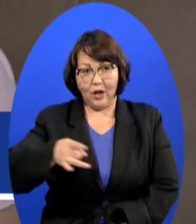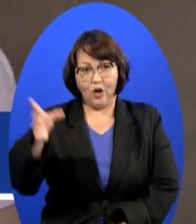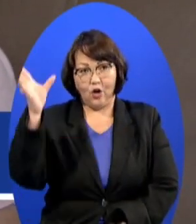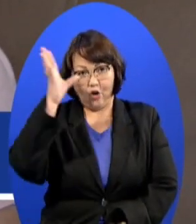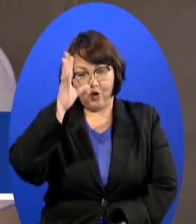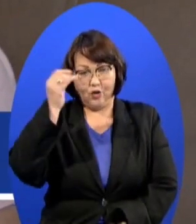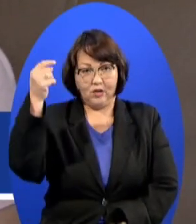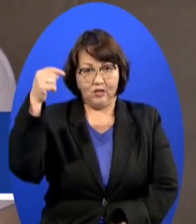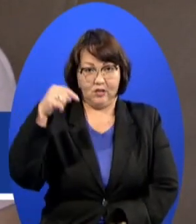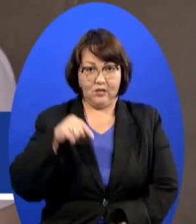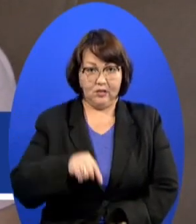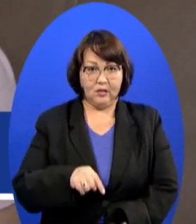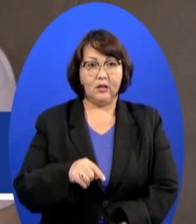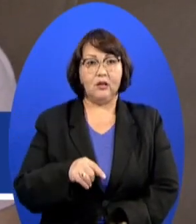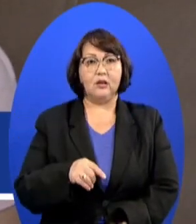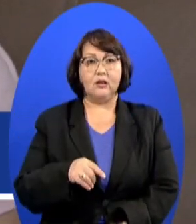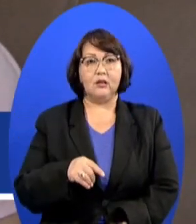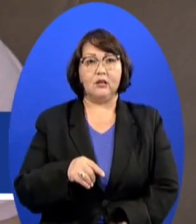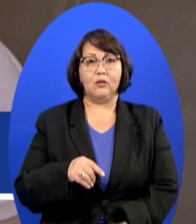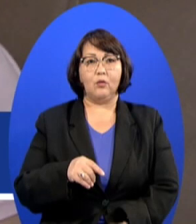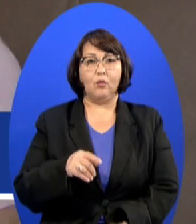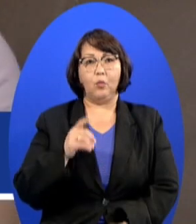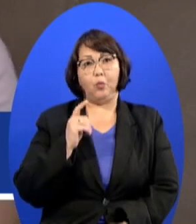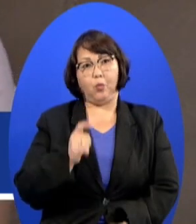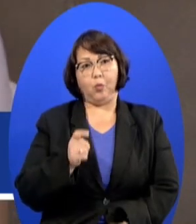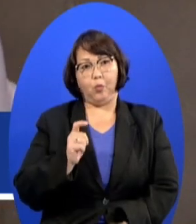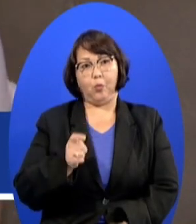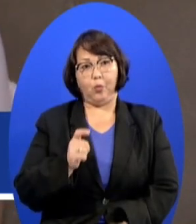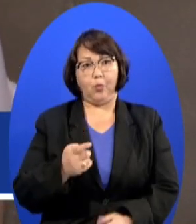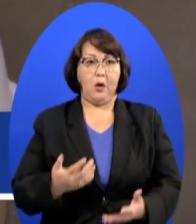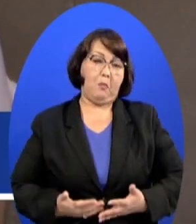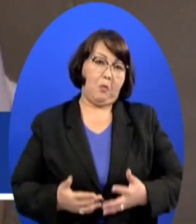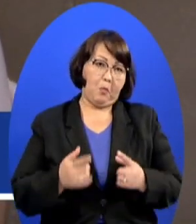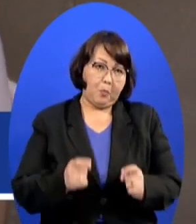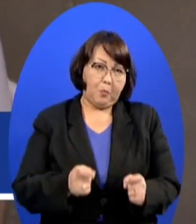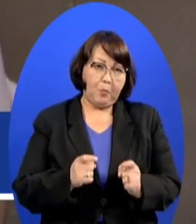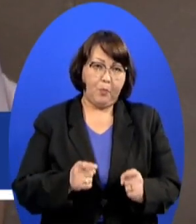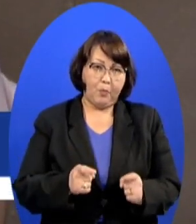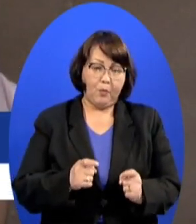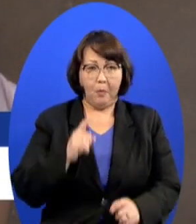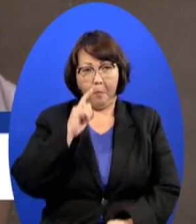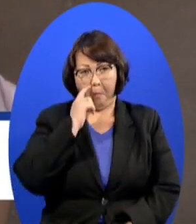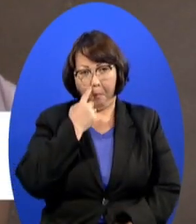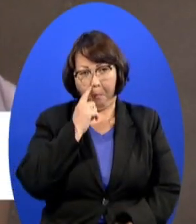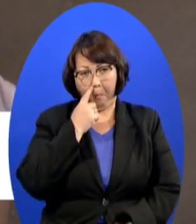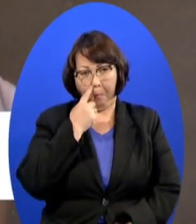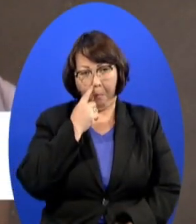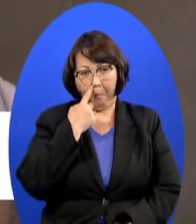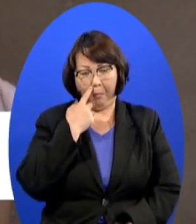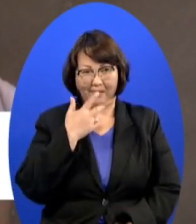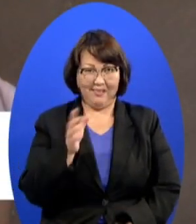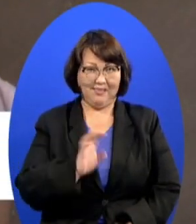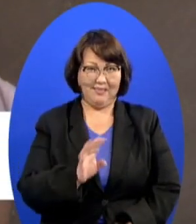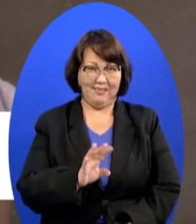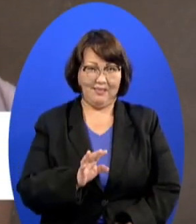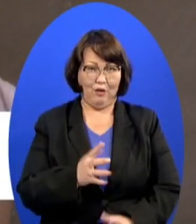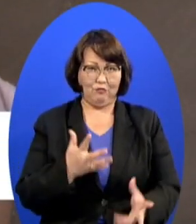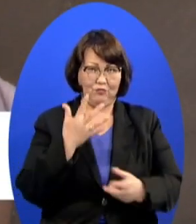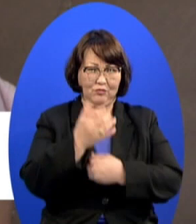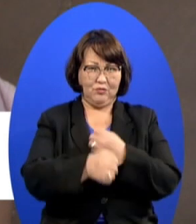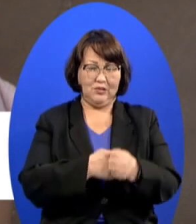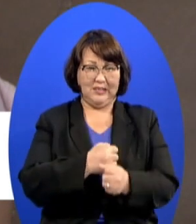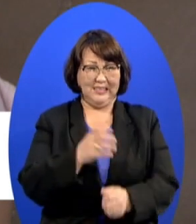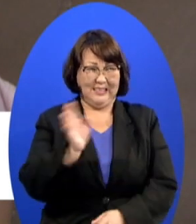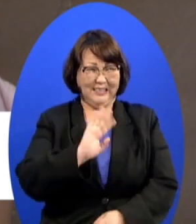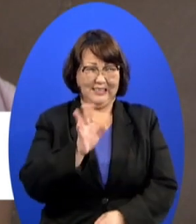хийгээл эргэл яг нэг химнлэлээр байгаад гарч одоо тэгэл нэм итгэл хэдэн жил болцсон л байгаа. А